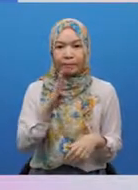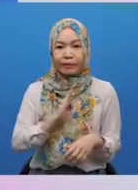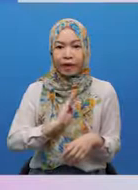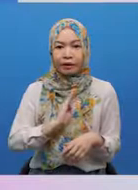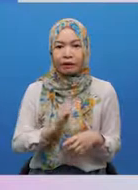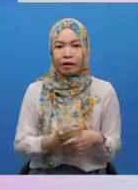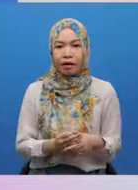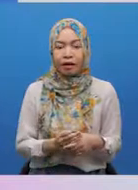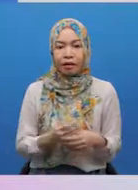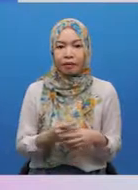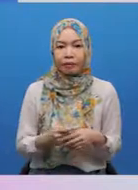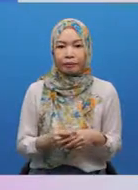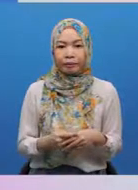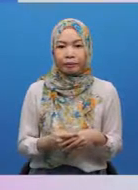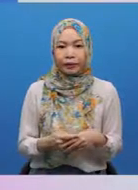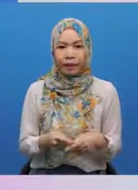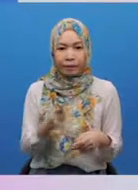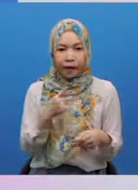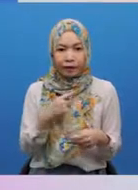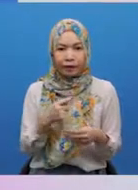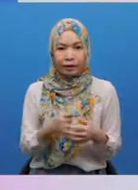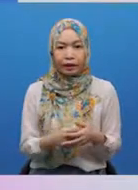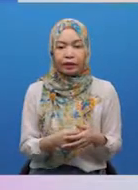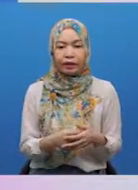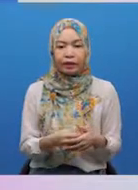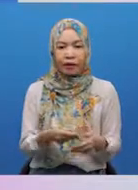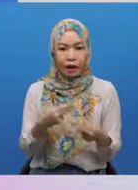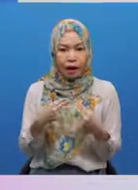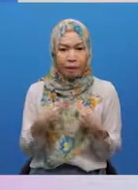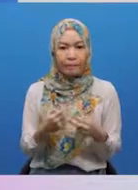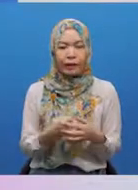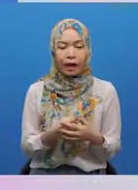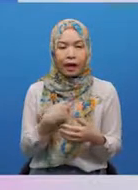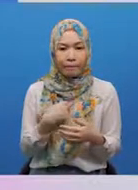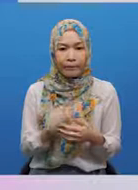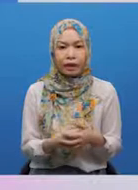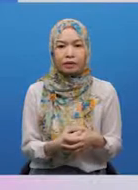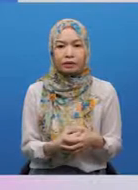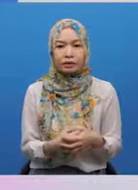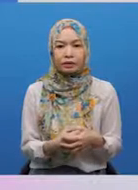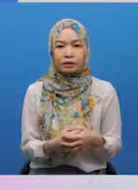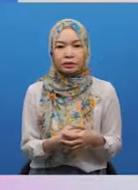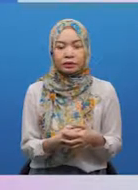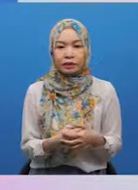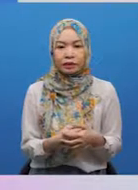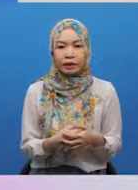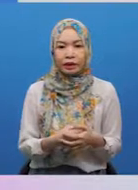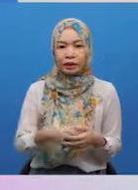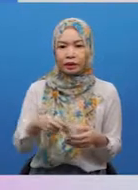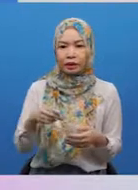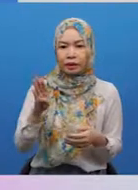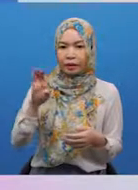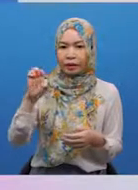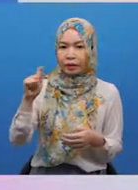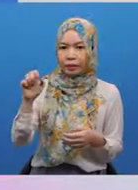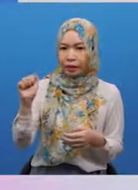Penggunaan kata ganti nama diri ini digunakan secara berbeza mengikut situasi dan dengan siapa seseorang